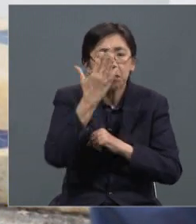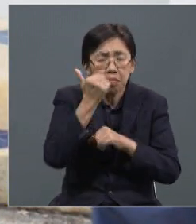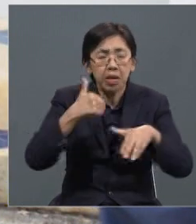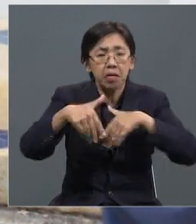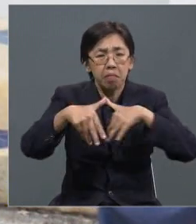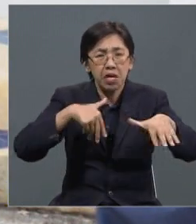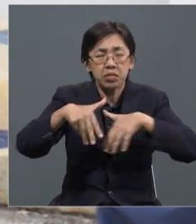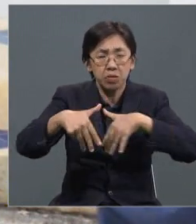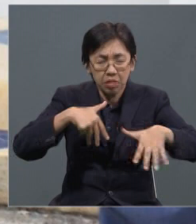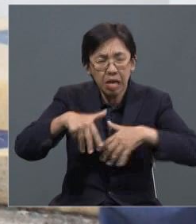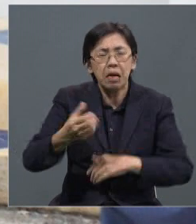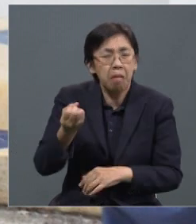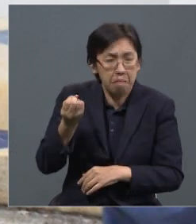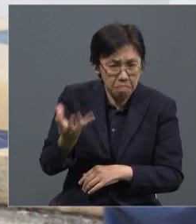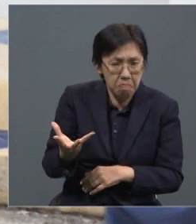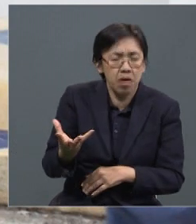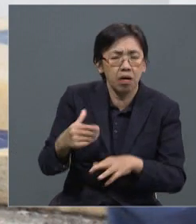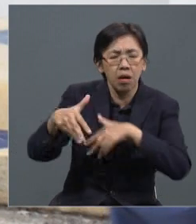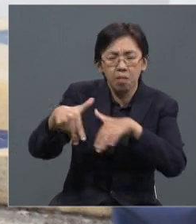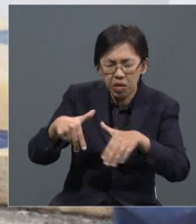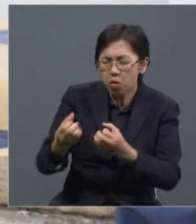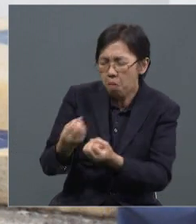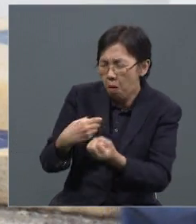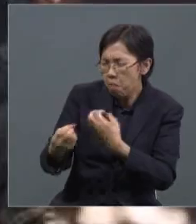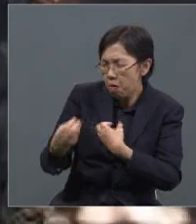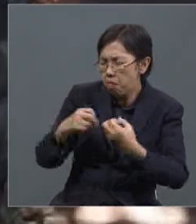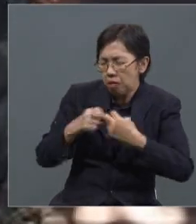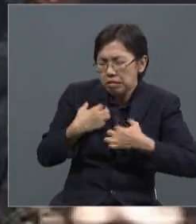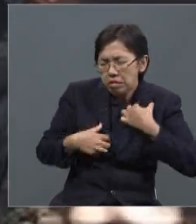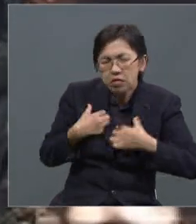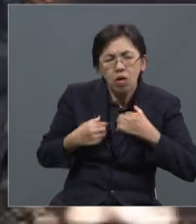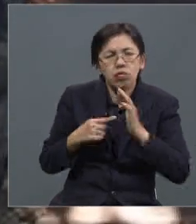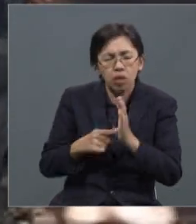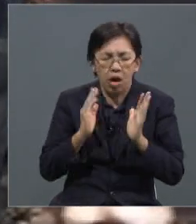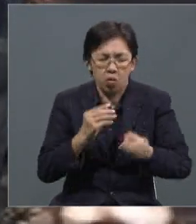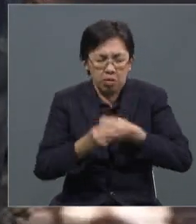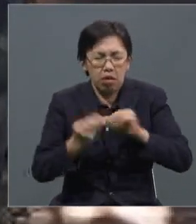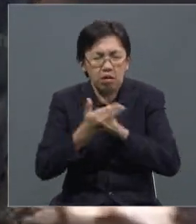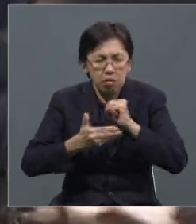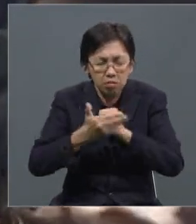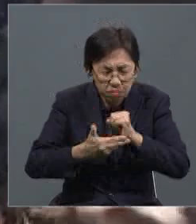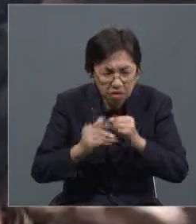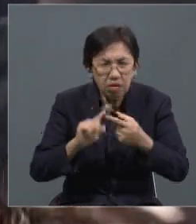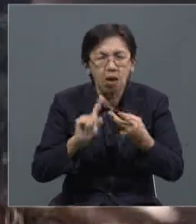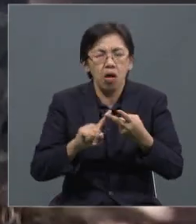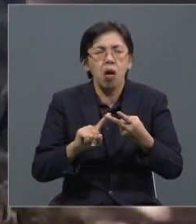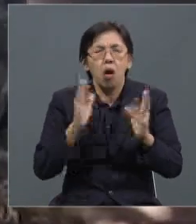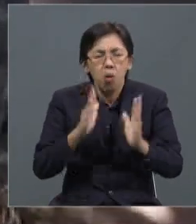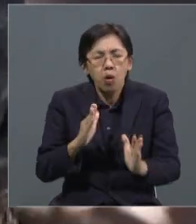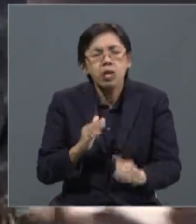ชนจำนวนมากในพื้นที่เราครับส่งเรื่องร้องเรียนเข้ามาไม่ว่าจะเป็นเรื่องของผู้ค้าในพื้นที่ผู้เสพ